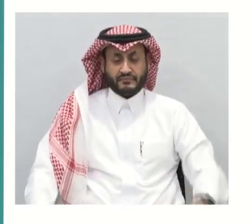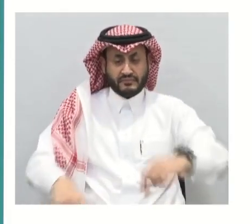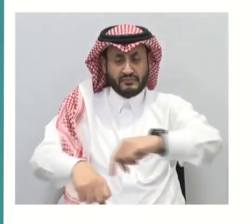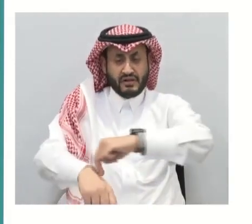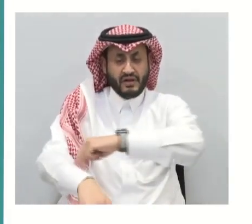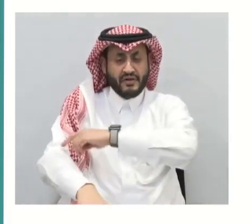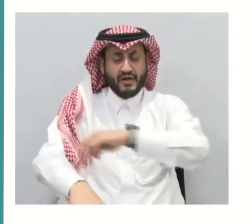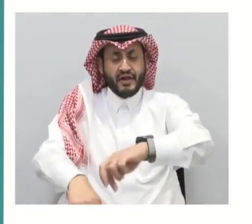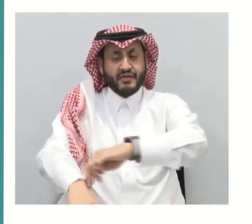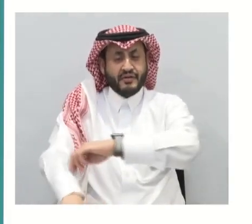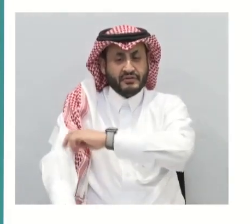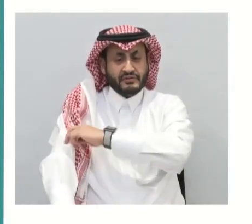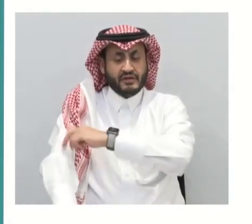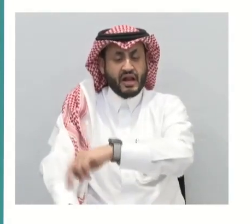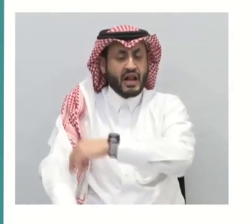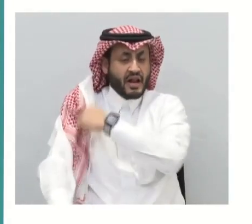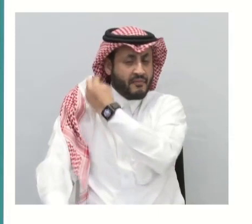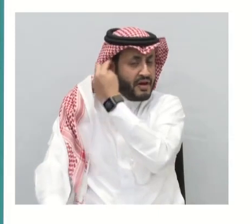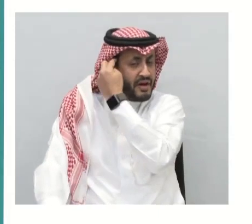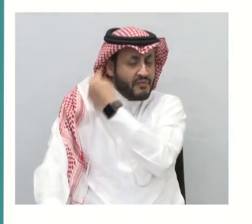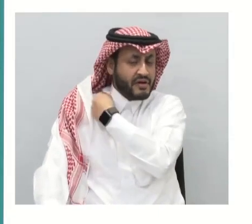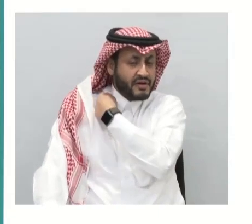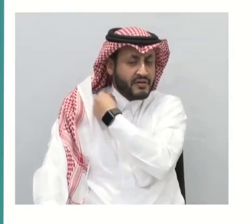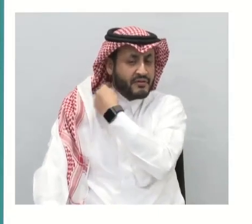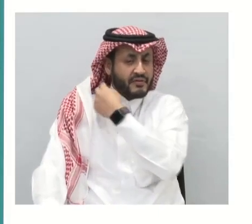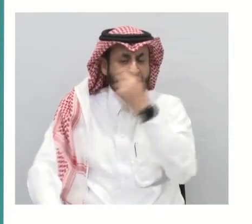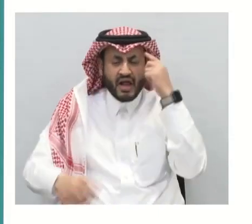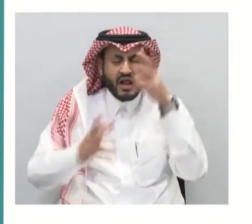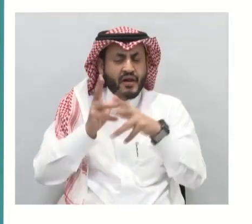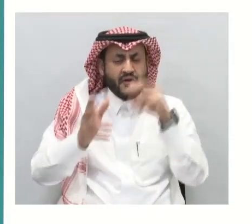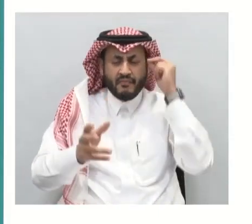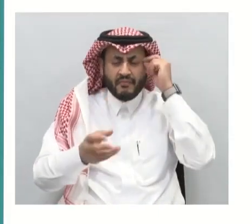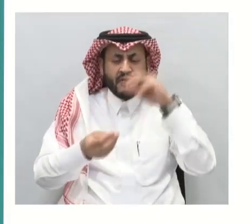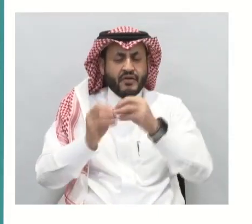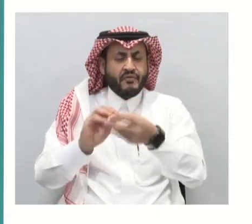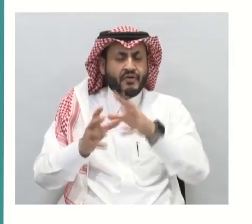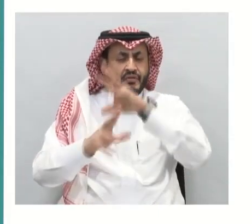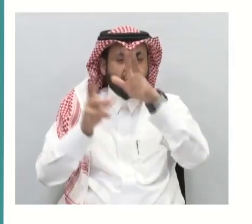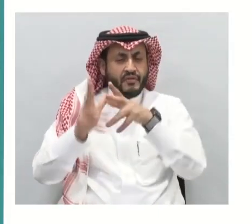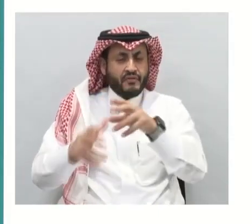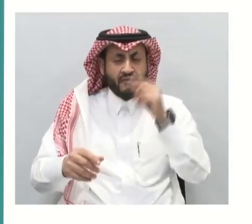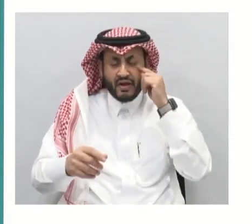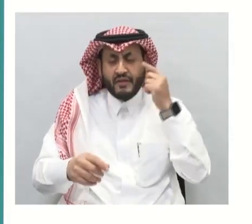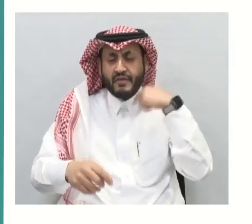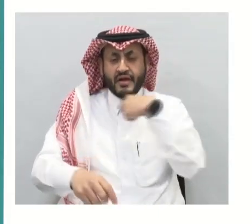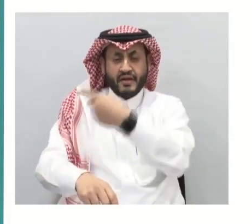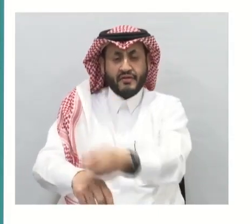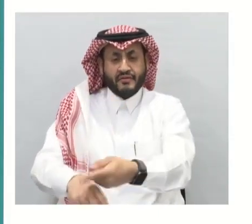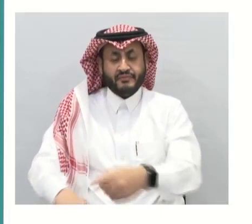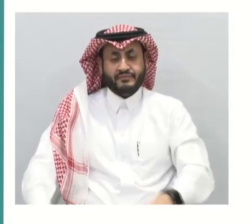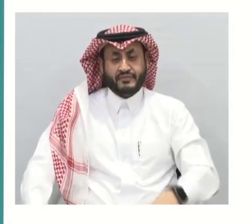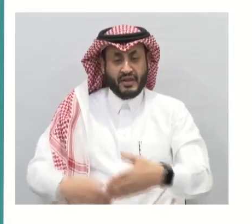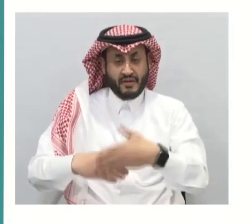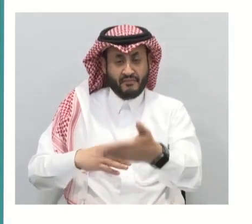السيالات العصبيه الى الدماغ او الحبل الشوكي ثم يتم الاستجابه تبعا للامر او الرساله